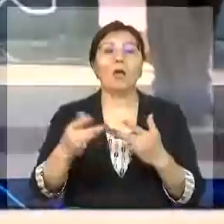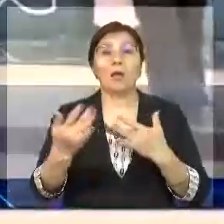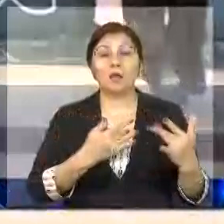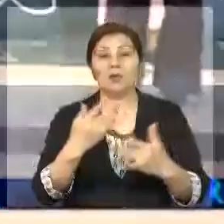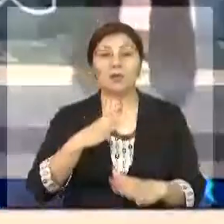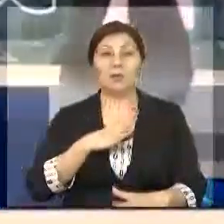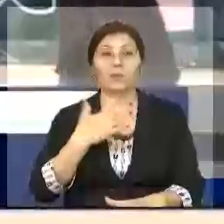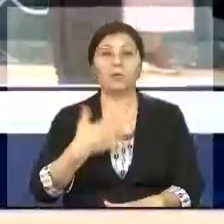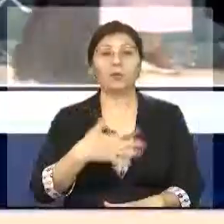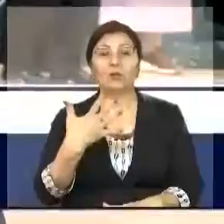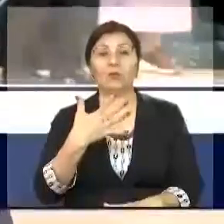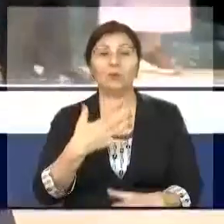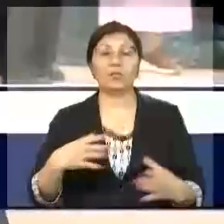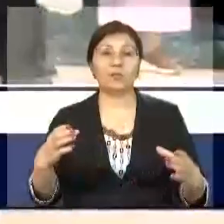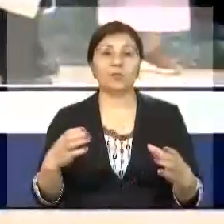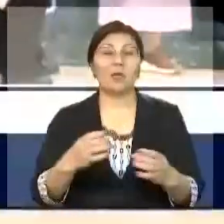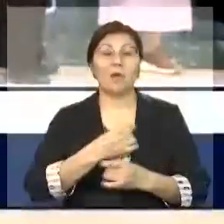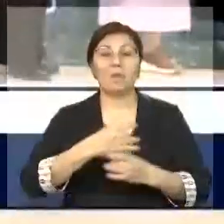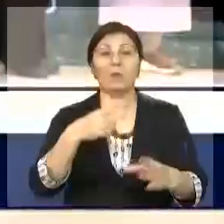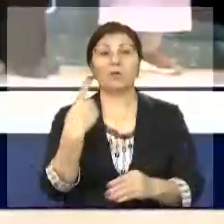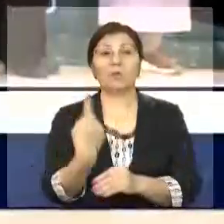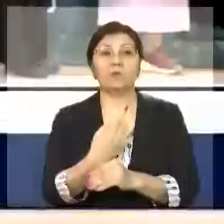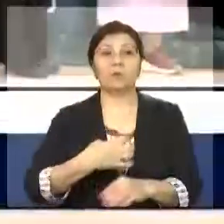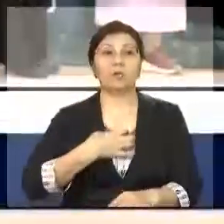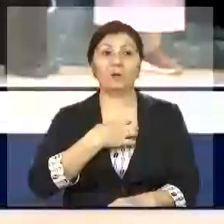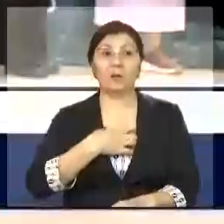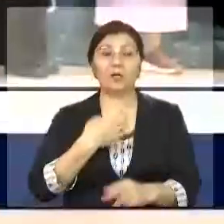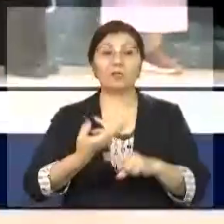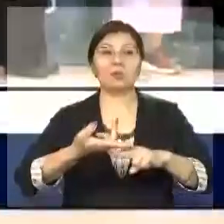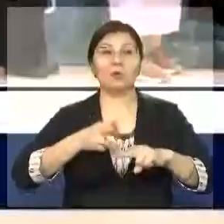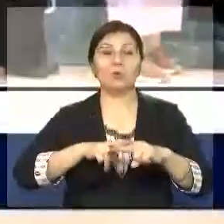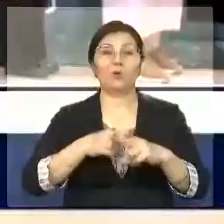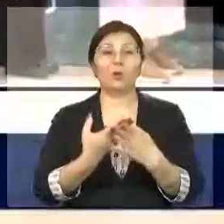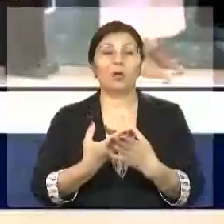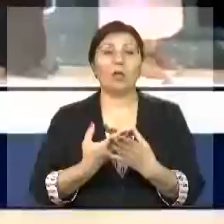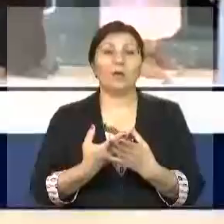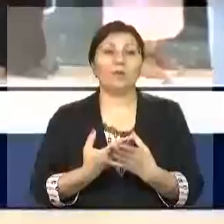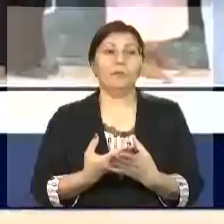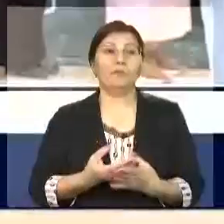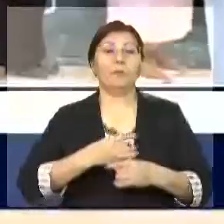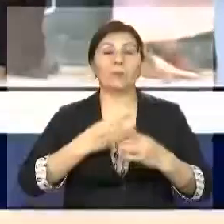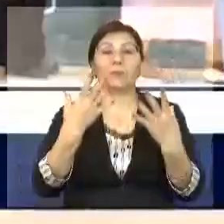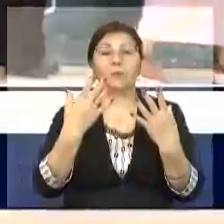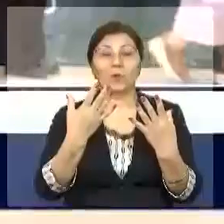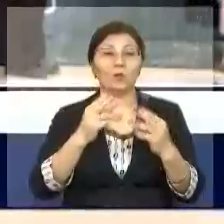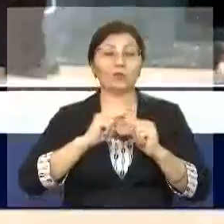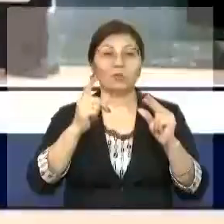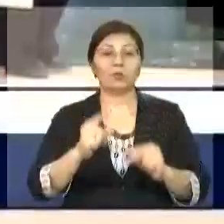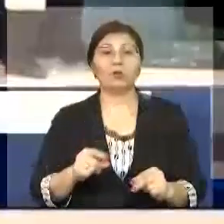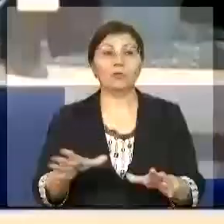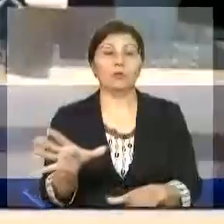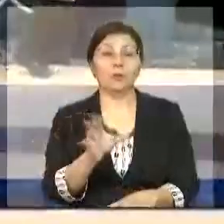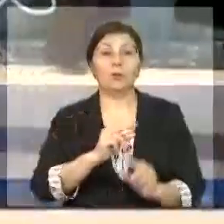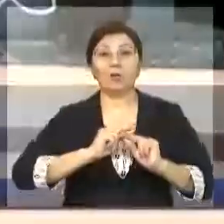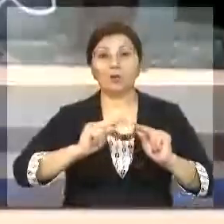егер 55 салалық мереке болса, солардың бір ең маңызды деп айтсақ болады. Осы мүмкіншілікті пайдалана отырып, облысымыздың барлық ұстаздарын